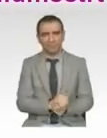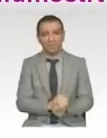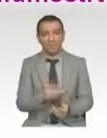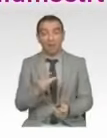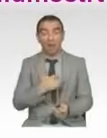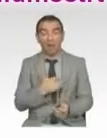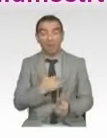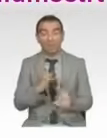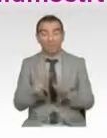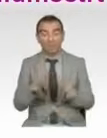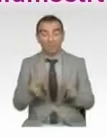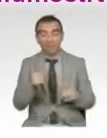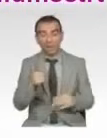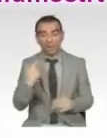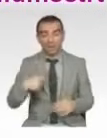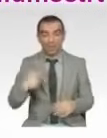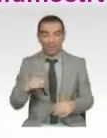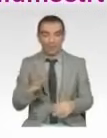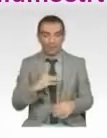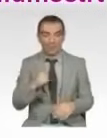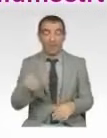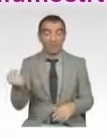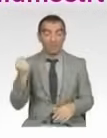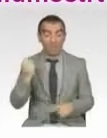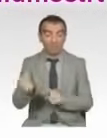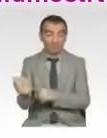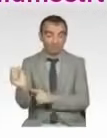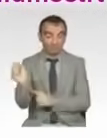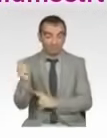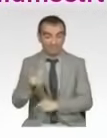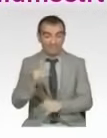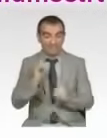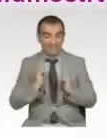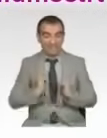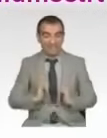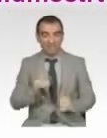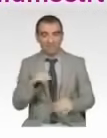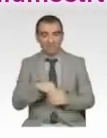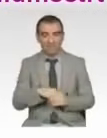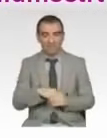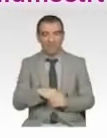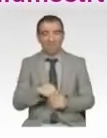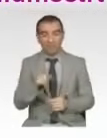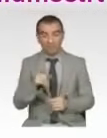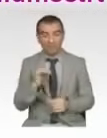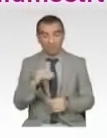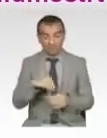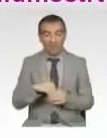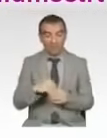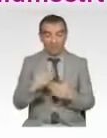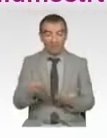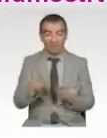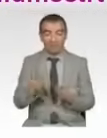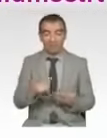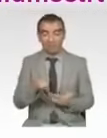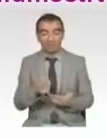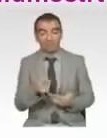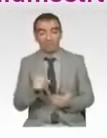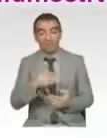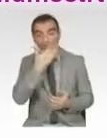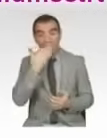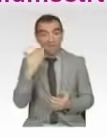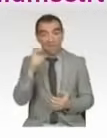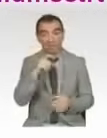Kalbi ferahlatıcı özelliği çok fazla. Kasları inanılmaz derecede sakinleştiriyor. Ruhsal olarak da değil mi? Evet, dinlenir, evet. Sana. Özellikle mesela